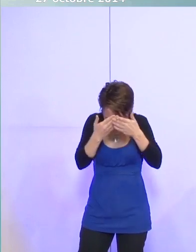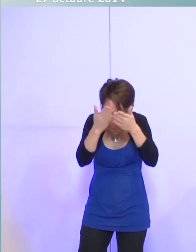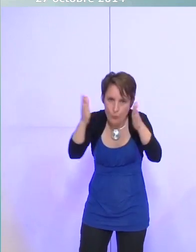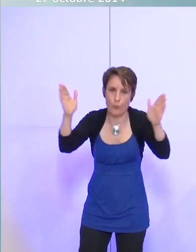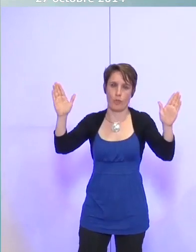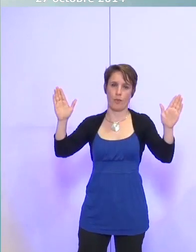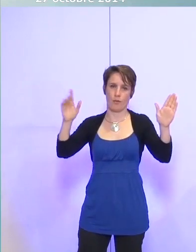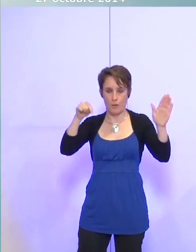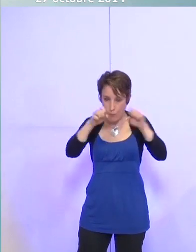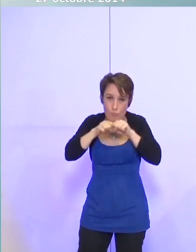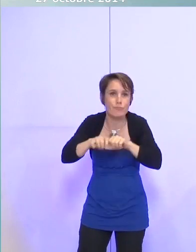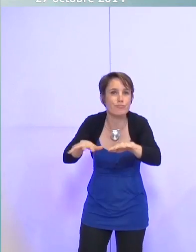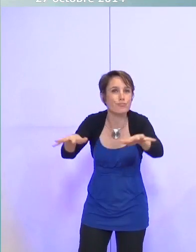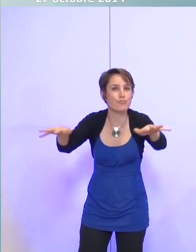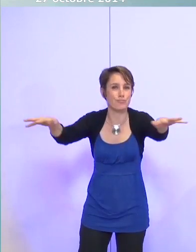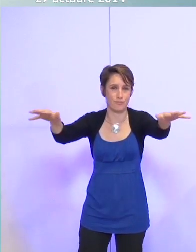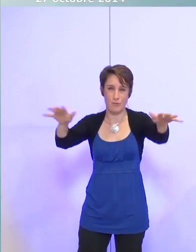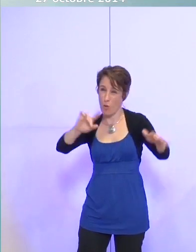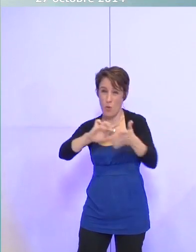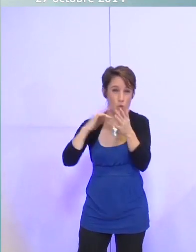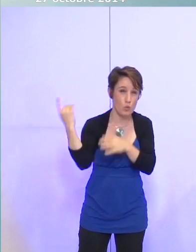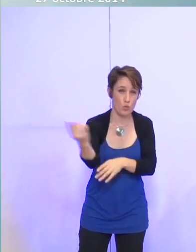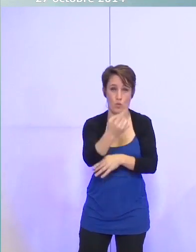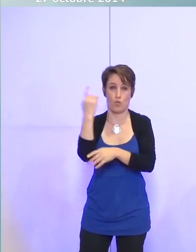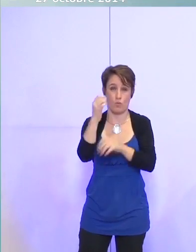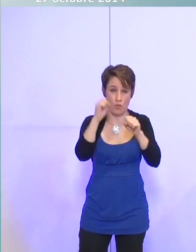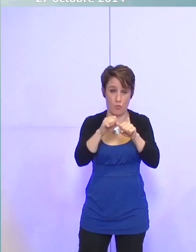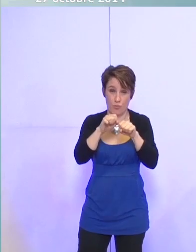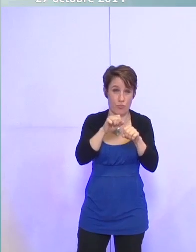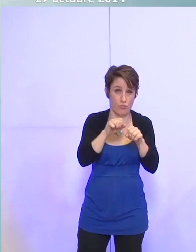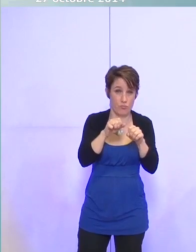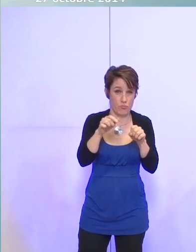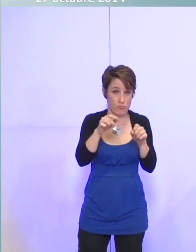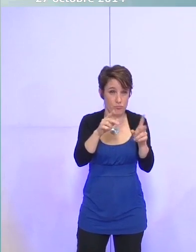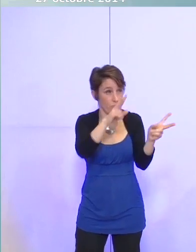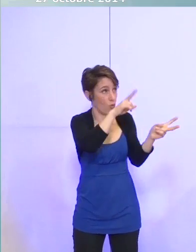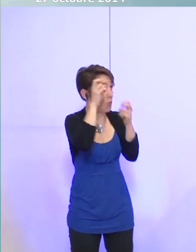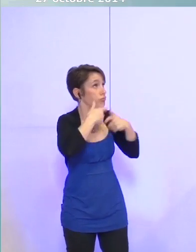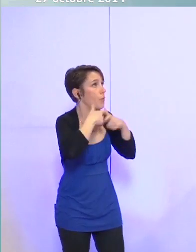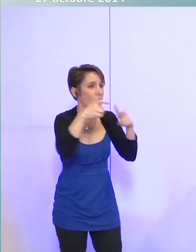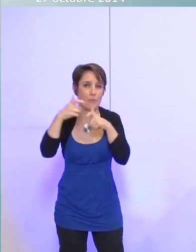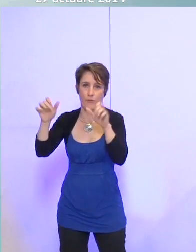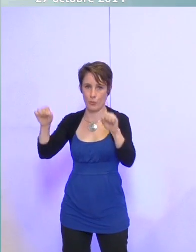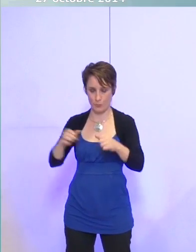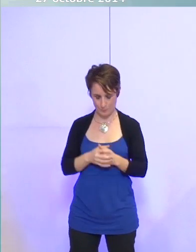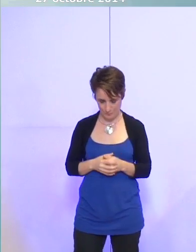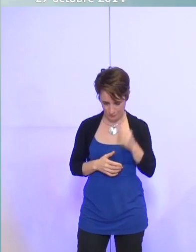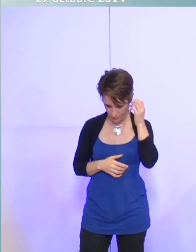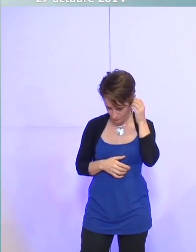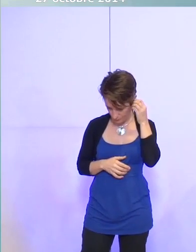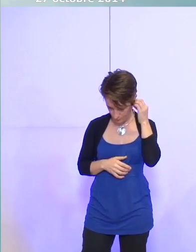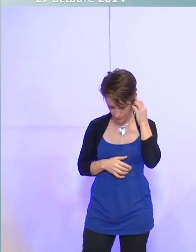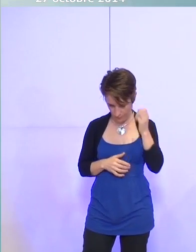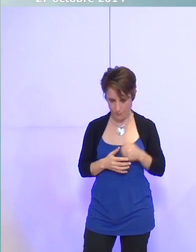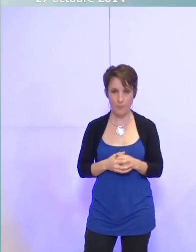plus infusante au-delà des personnes averties pour intéresser tout le monde. Je terminerai sur deux points.